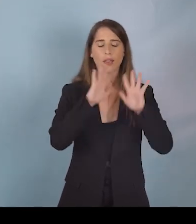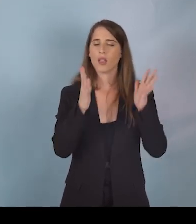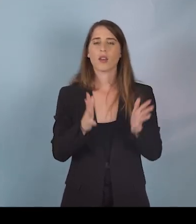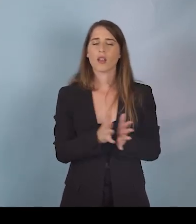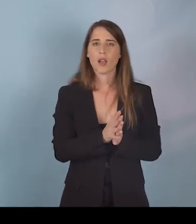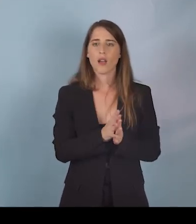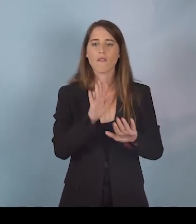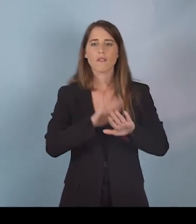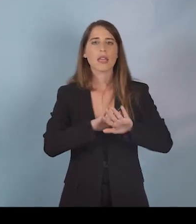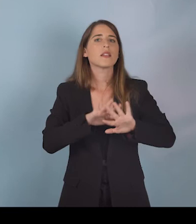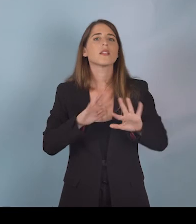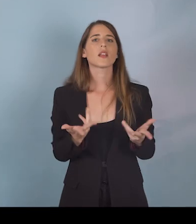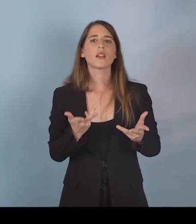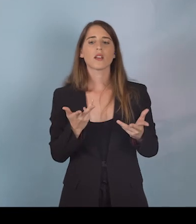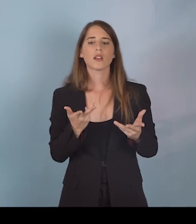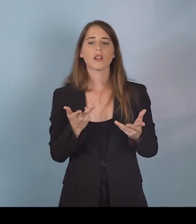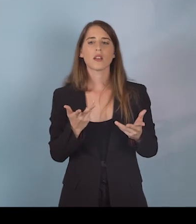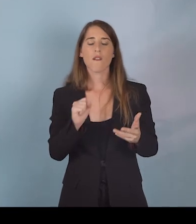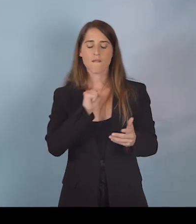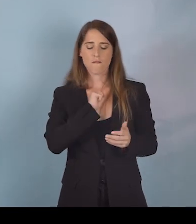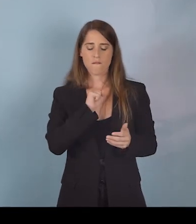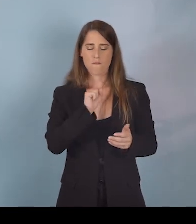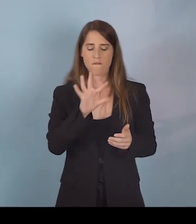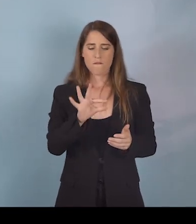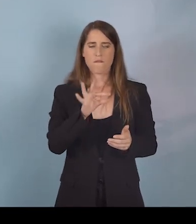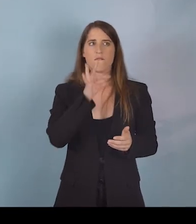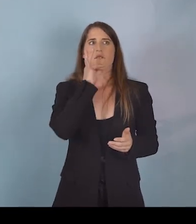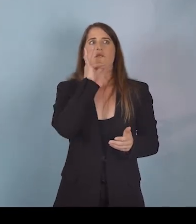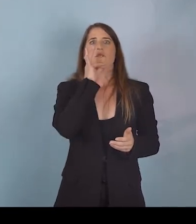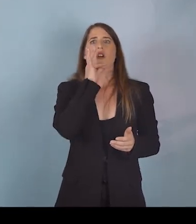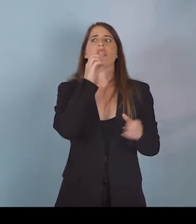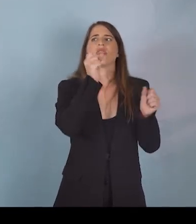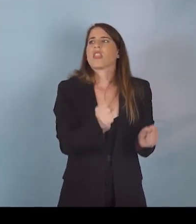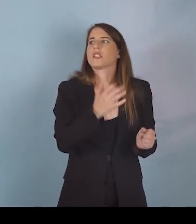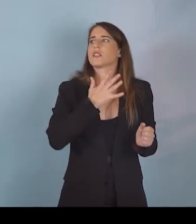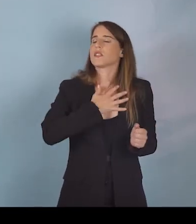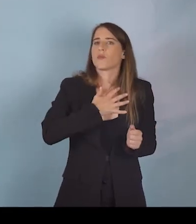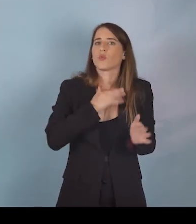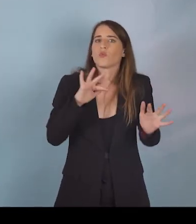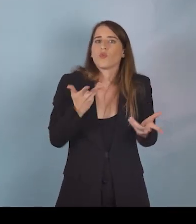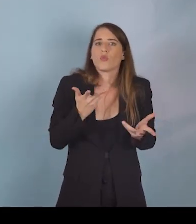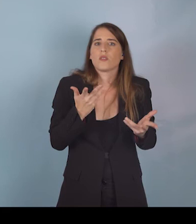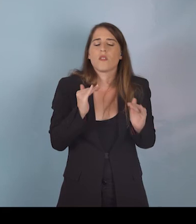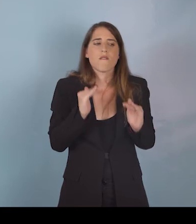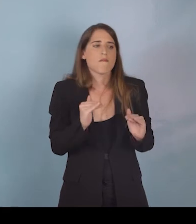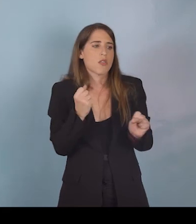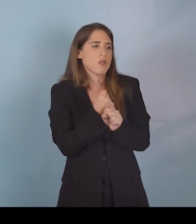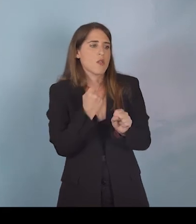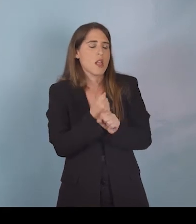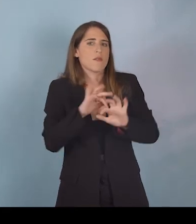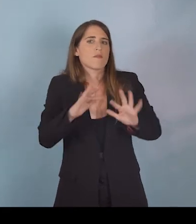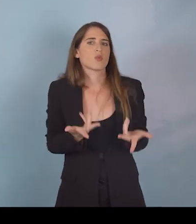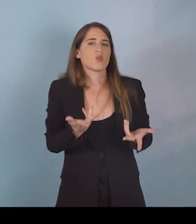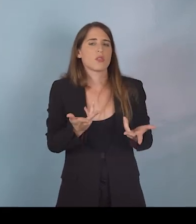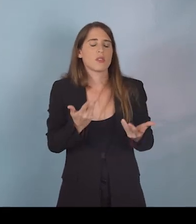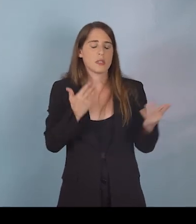ομοφοβίας, αμοφοβίας, τρανσφοβίας κτλ. Αλλά και λόγω του ότι υπάρχει φόβος για το τι συνέπειες θα έχει αυτό για τη